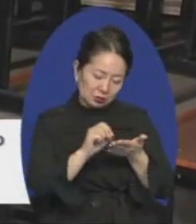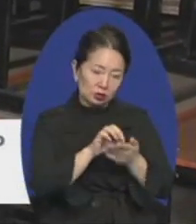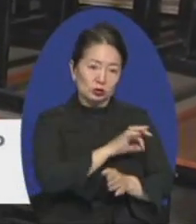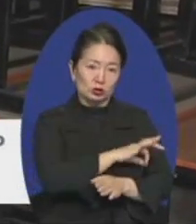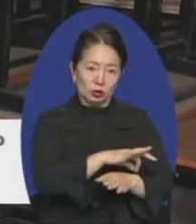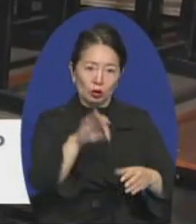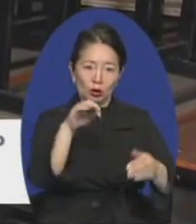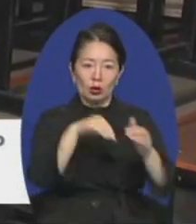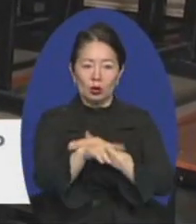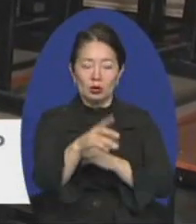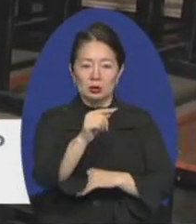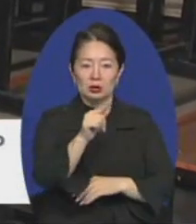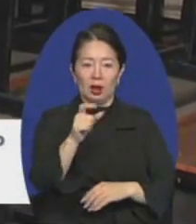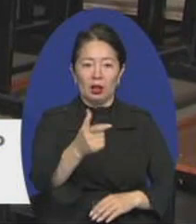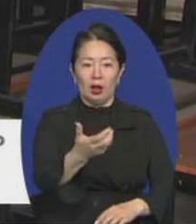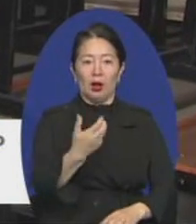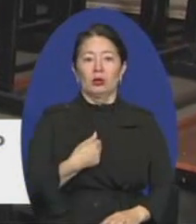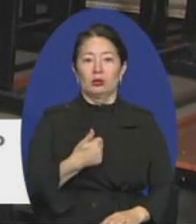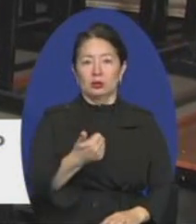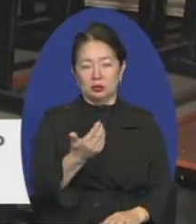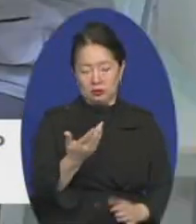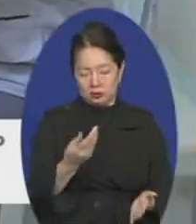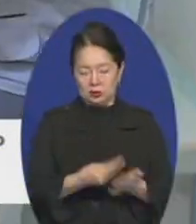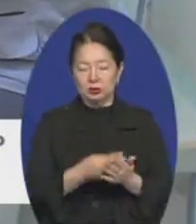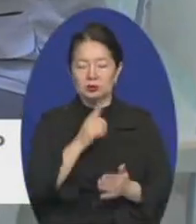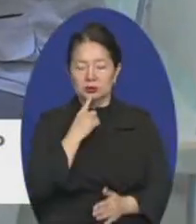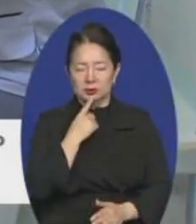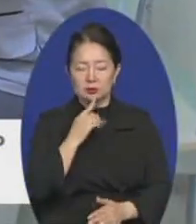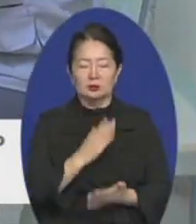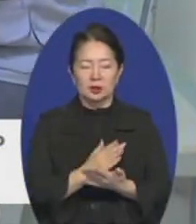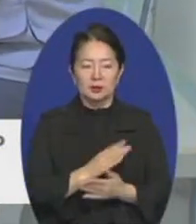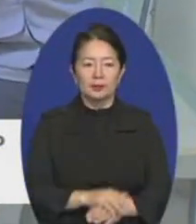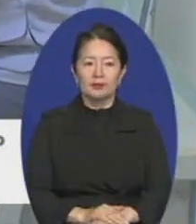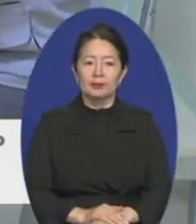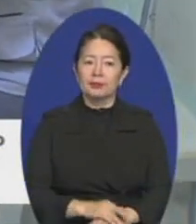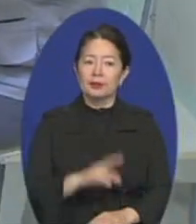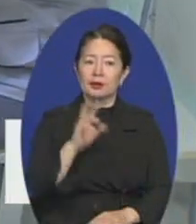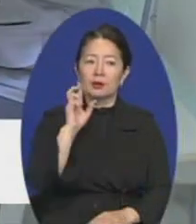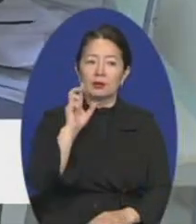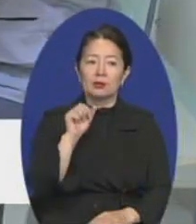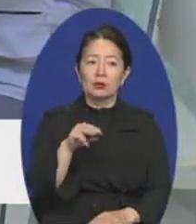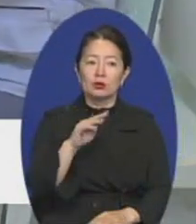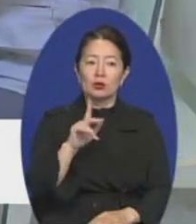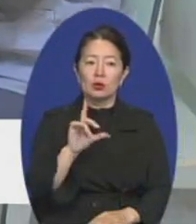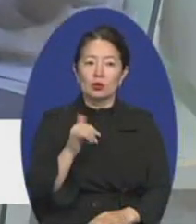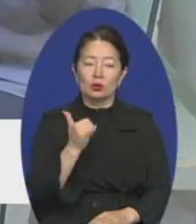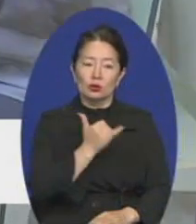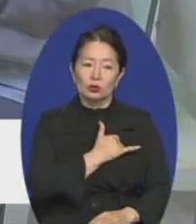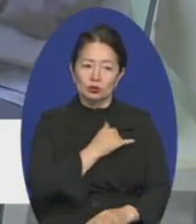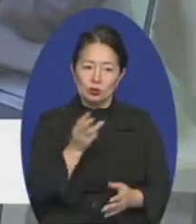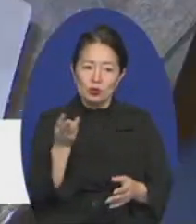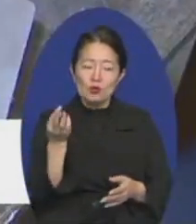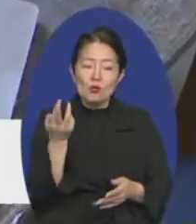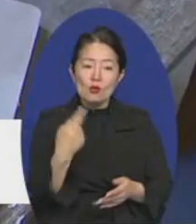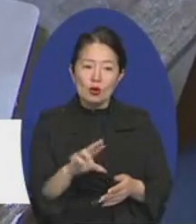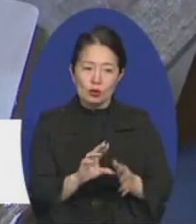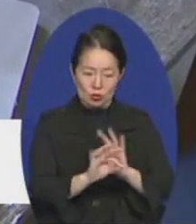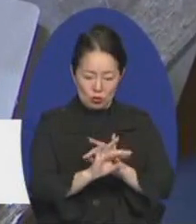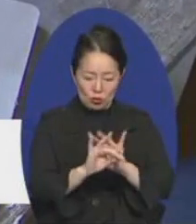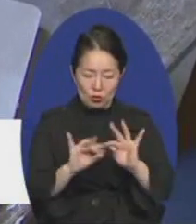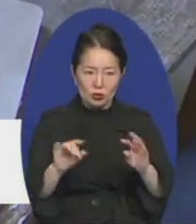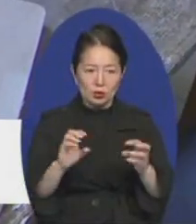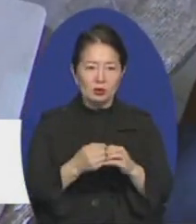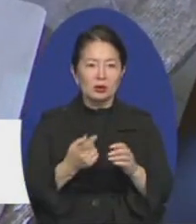төсөлөчд авсан төсөл зээлүүд гараад ирдэг шүү дээ. Тэгэхээр ийм л хүндрэлүүд байгаа. Батцоргоор өдөрдүүлсэн энэ хамт олон модоор төрөл бүрийн зүйл хийж